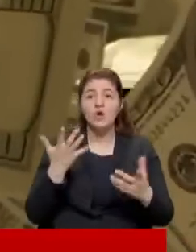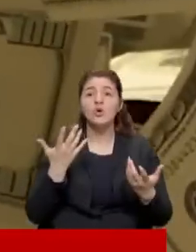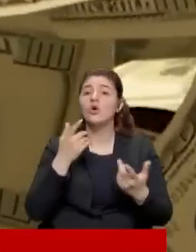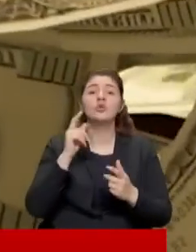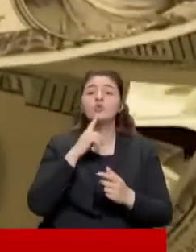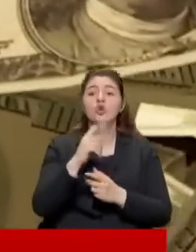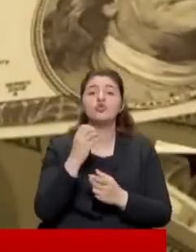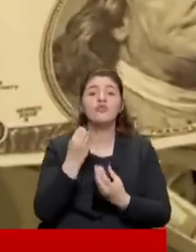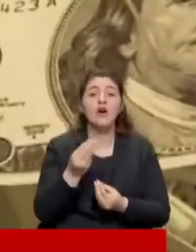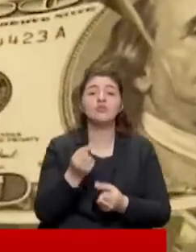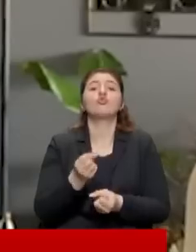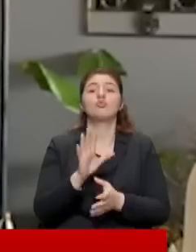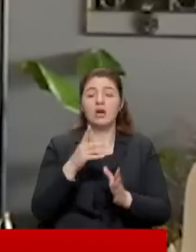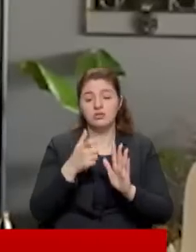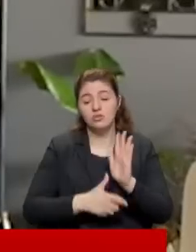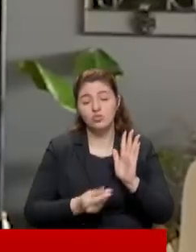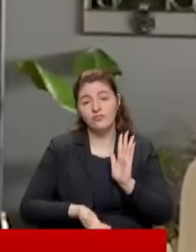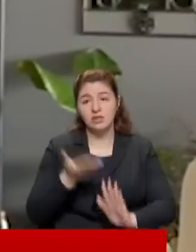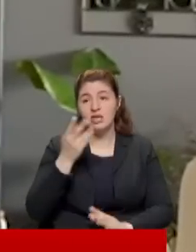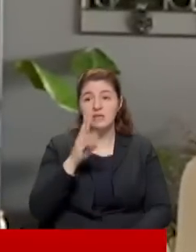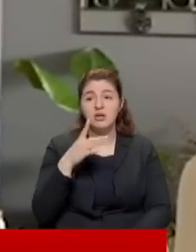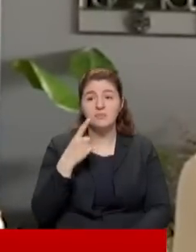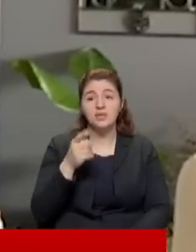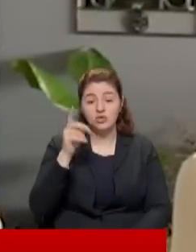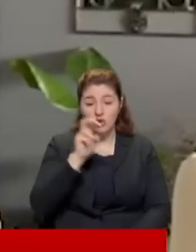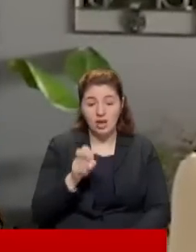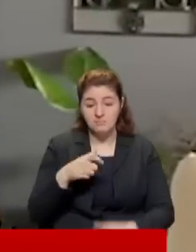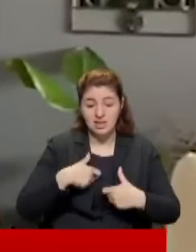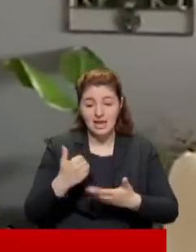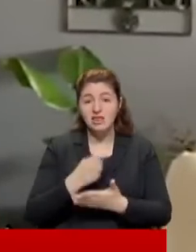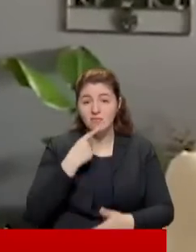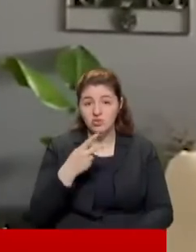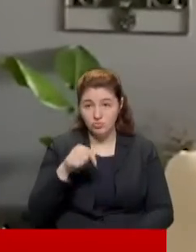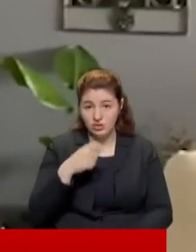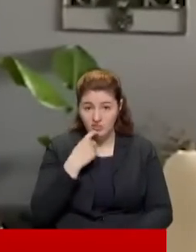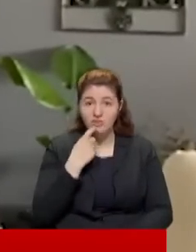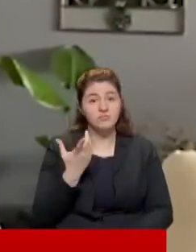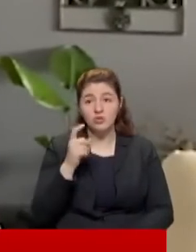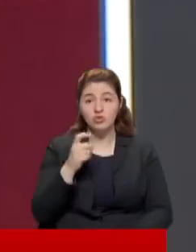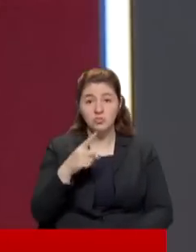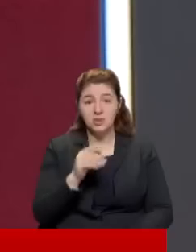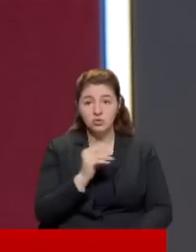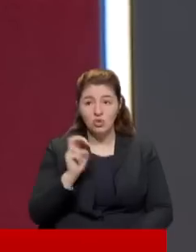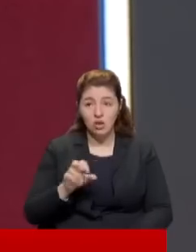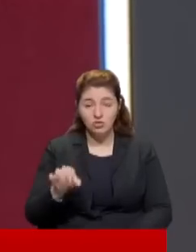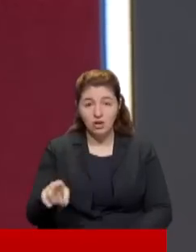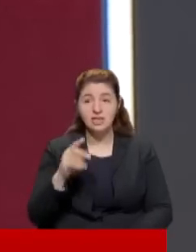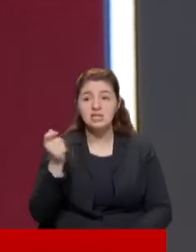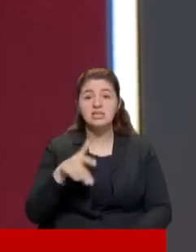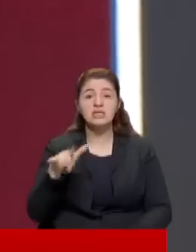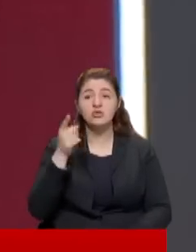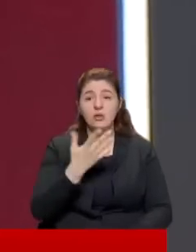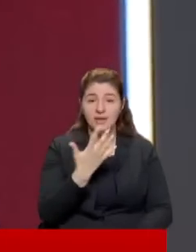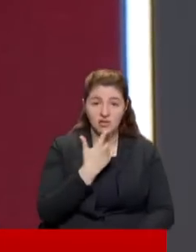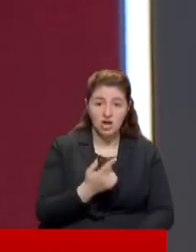tutulmayan sözlerin listesi uzun dedi. Kişi başı 25 bin dolar milli gelir demiştiniz. Bugün 9 bin dolar düzeyindeyiz. İşsizlik